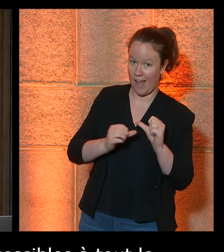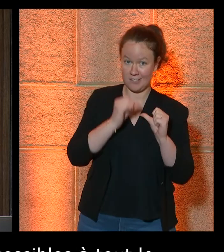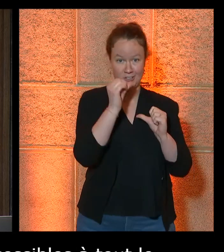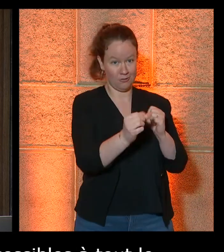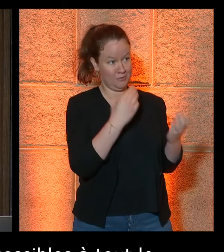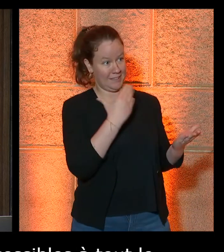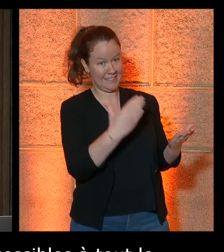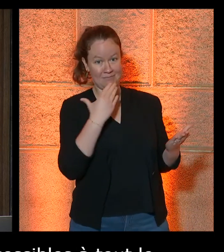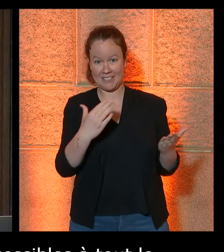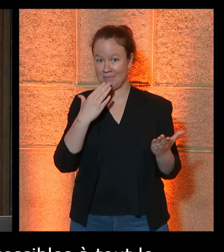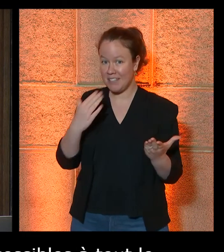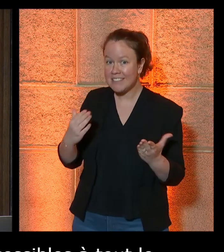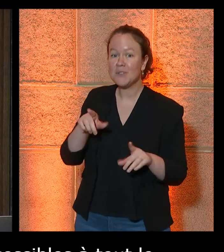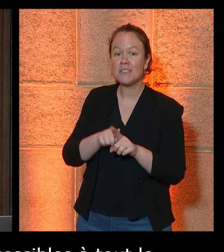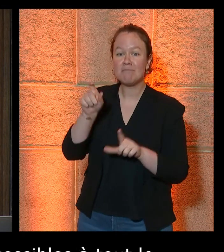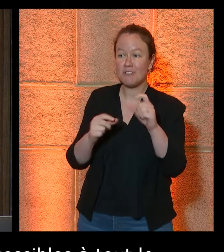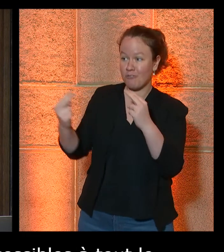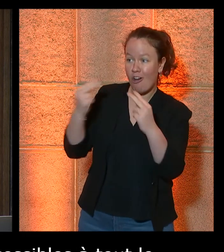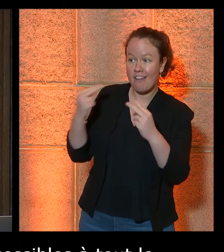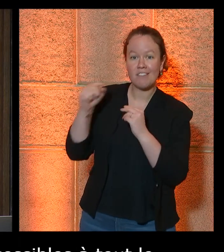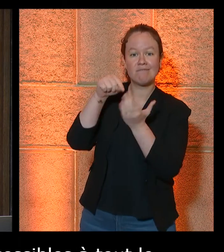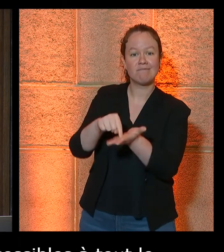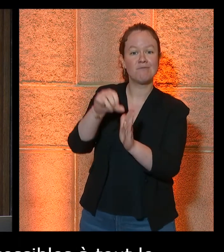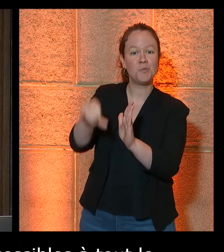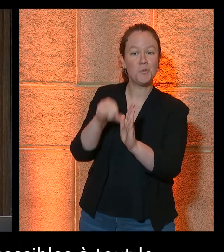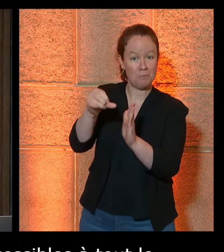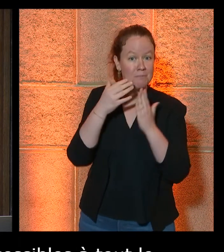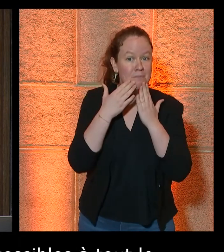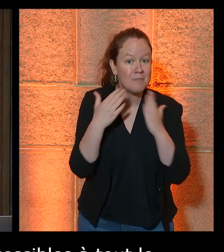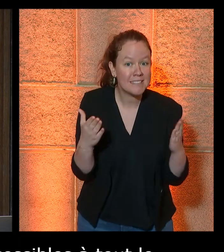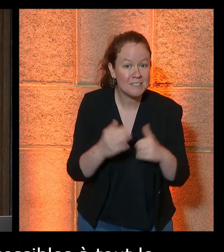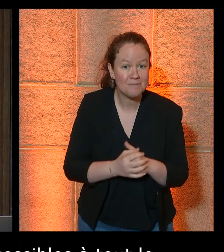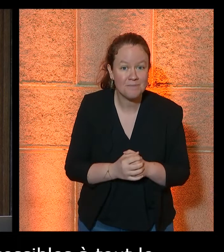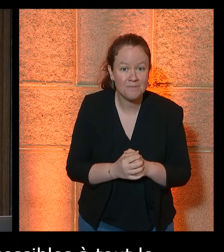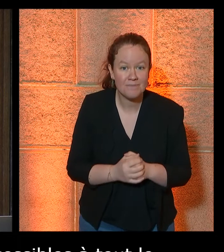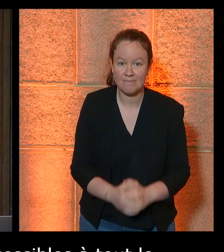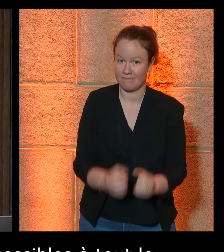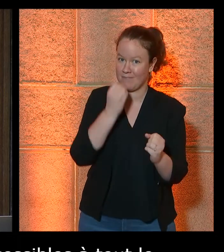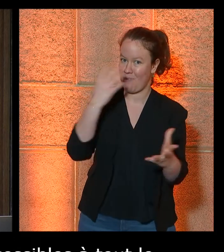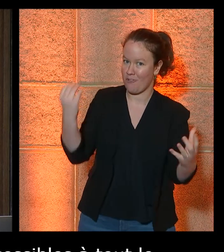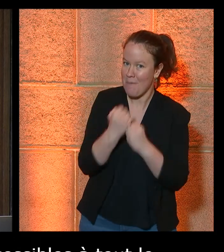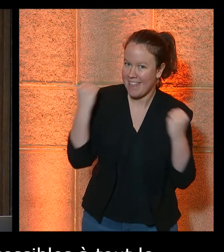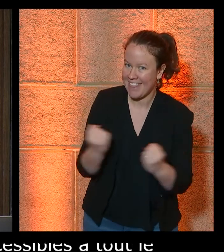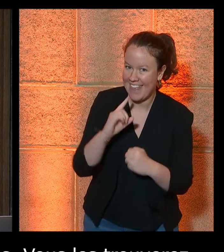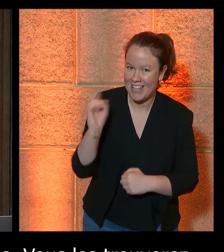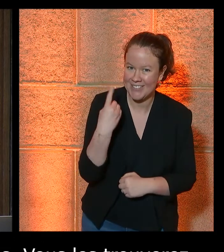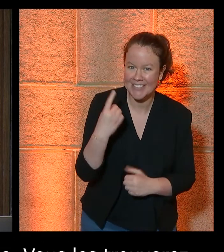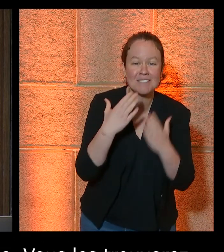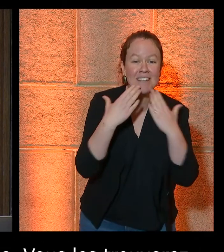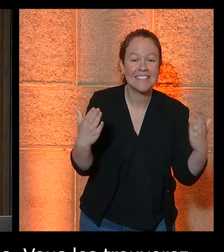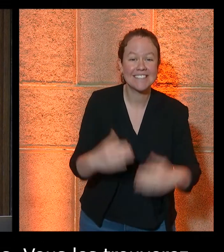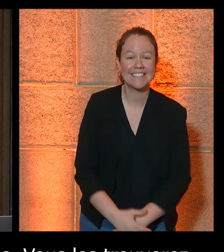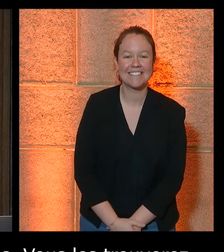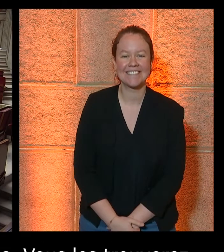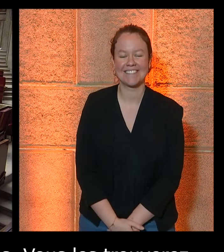sur YouTube pour votre participation à ce lancement. Et encore une fois, bonne campagne. Merci.